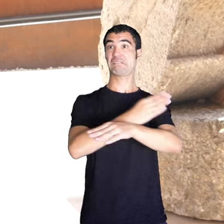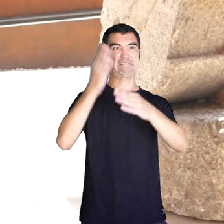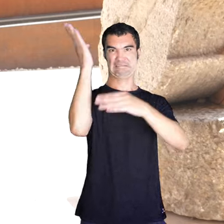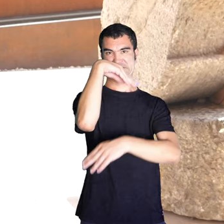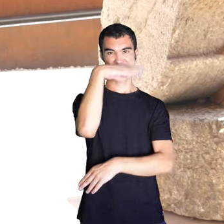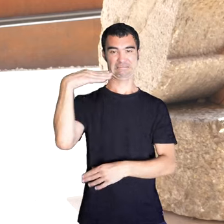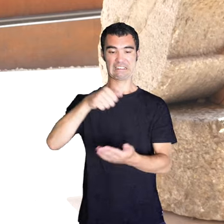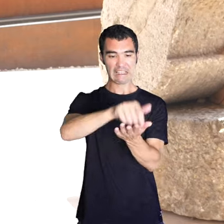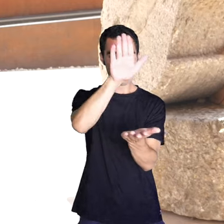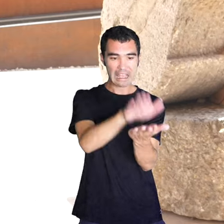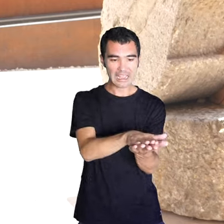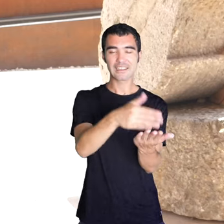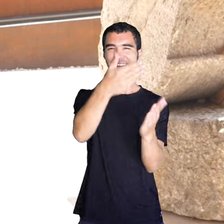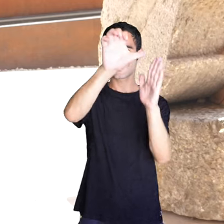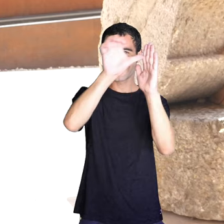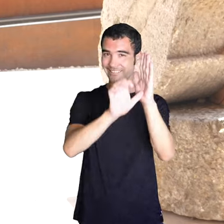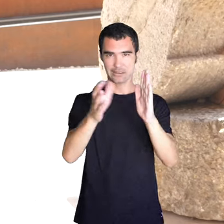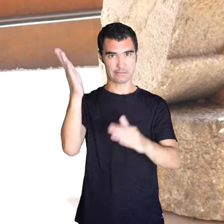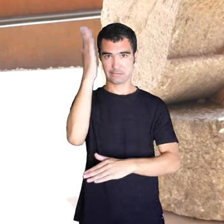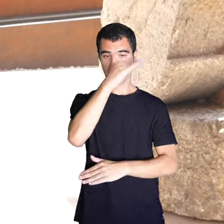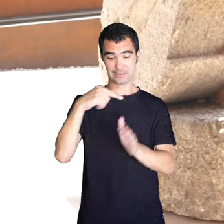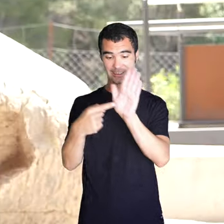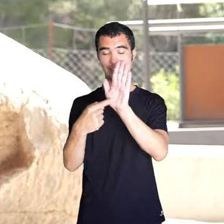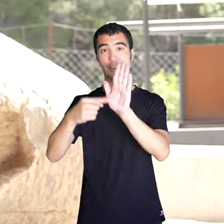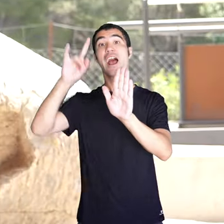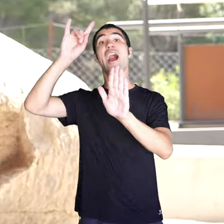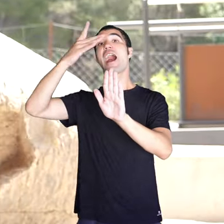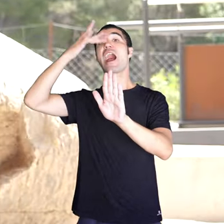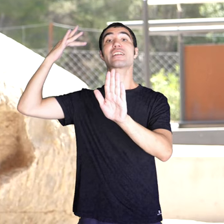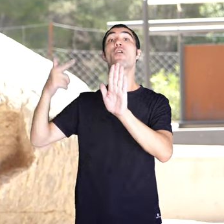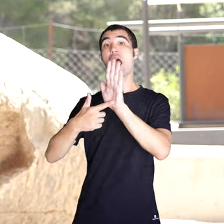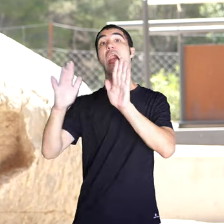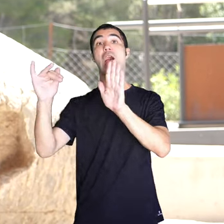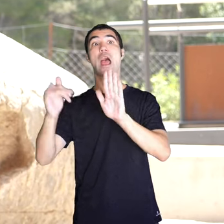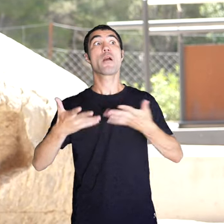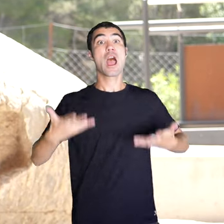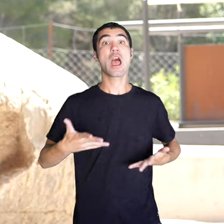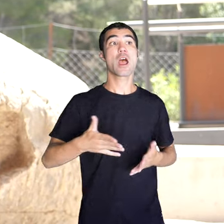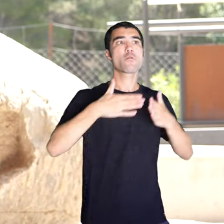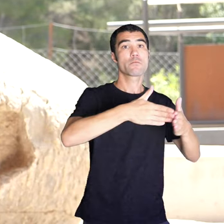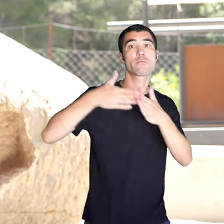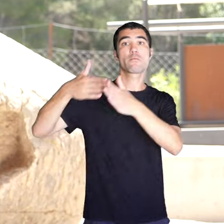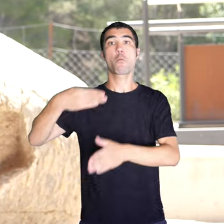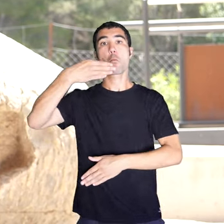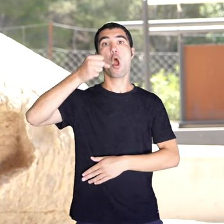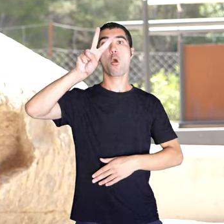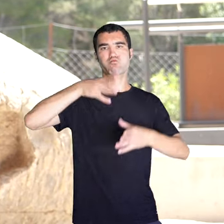Les actes, tot això, el més antic que tenim. Ara, avui en dia, hi ha dues barques de bau